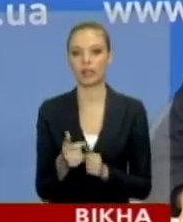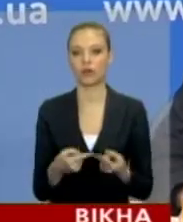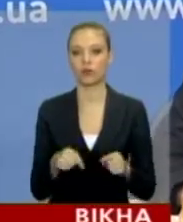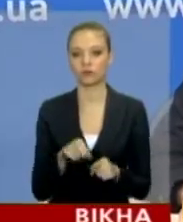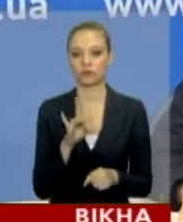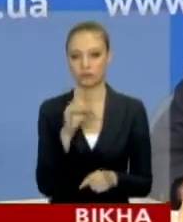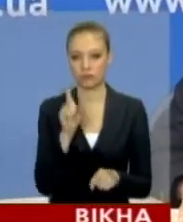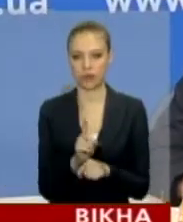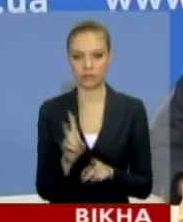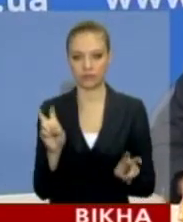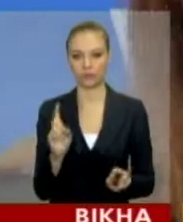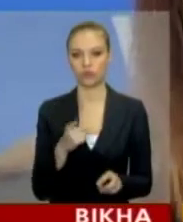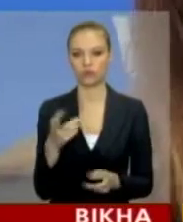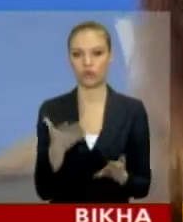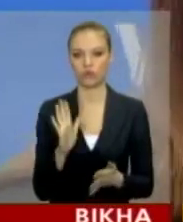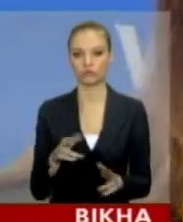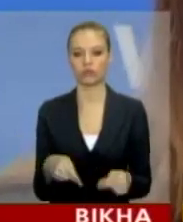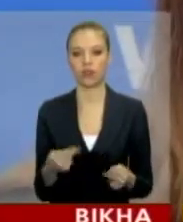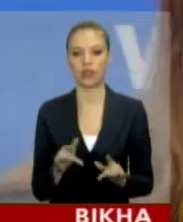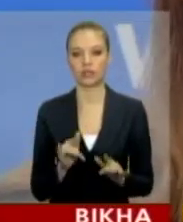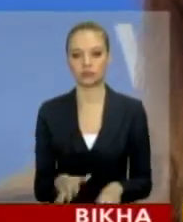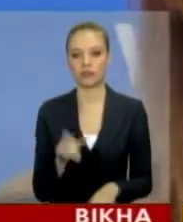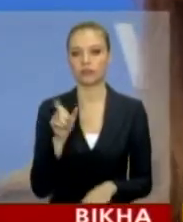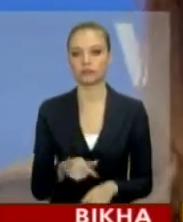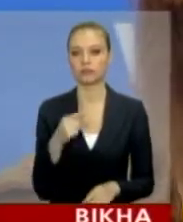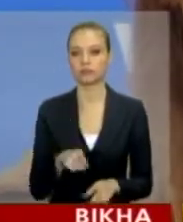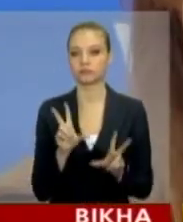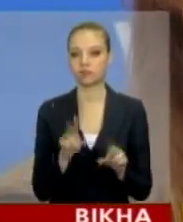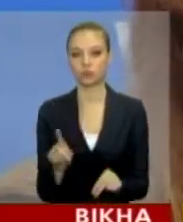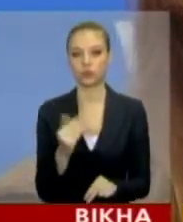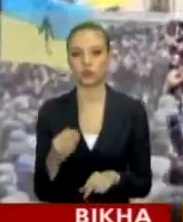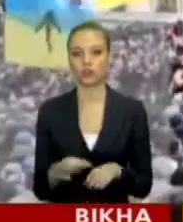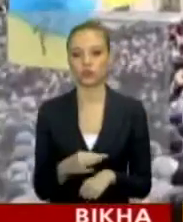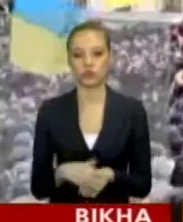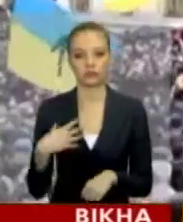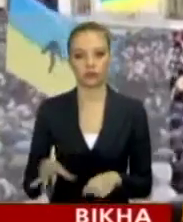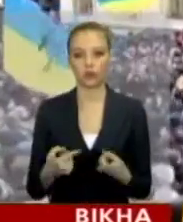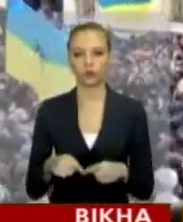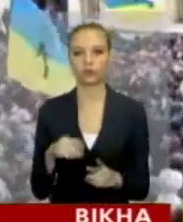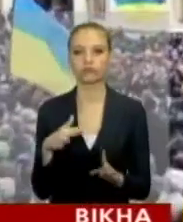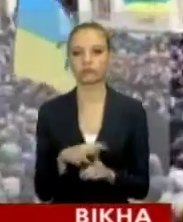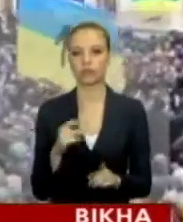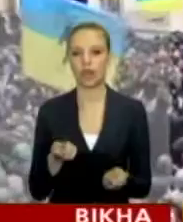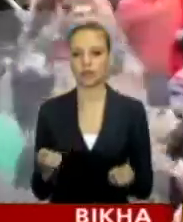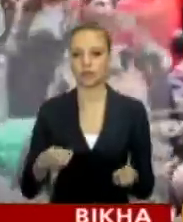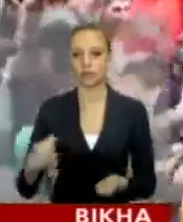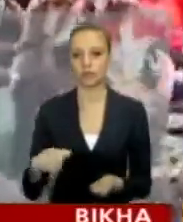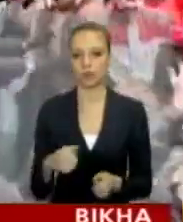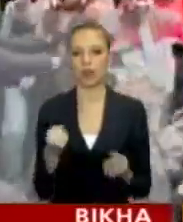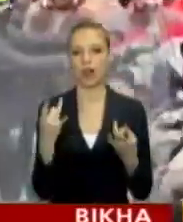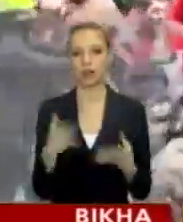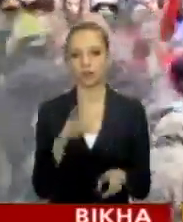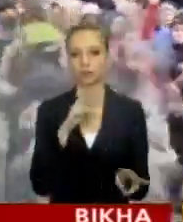організації «Братство», бо певна, йому шиють карну справу. Корчинський божиться, що її чоловік не організовував штурм адміністрації президента, а